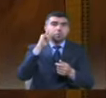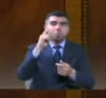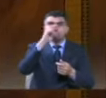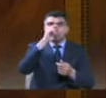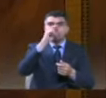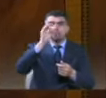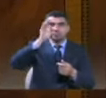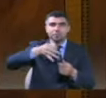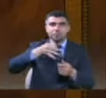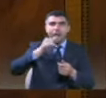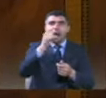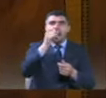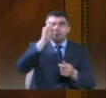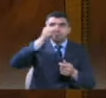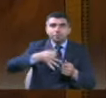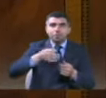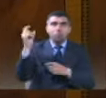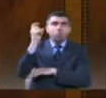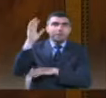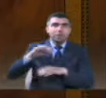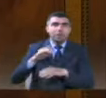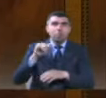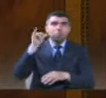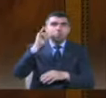بدات كتكذب خصها تمشي في حالتها.